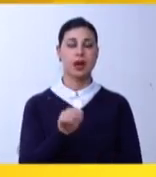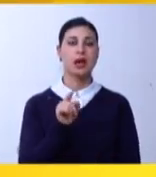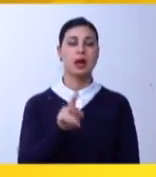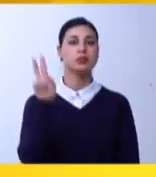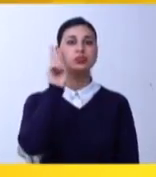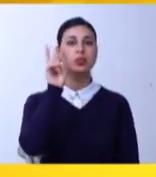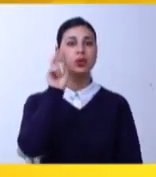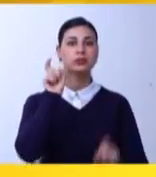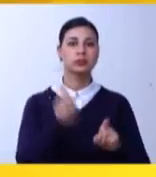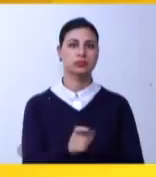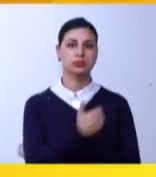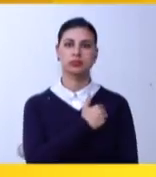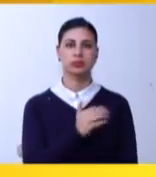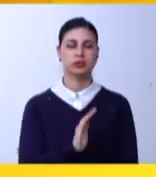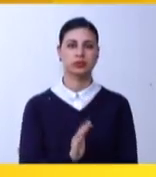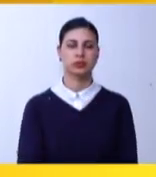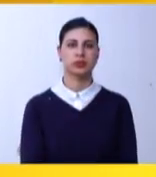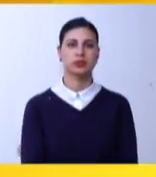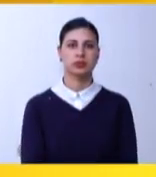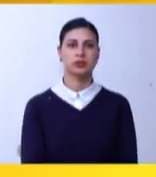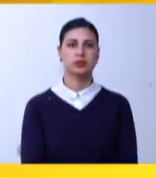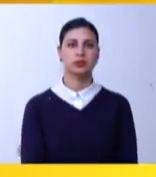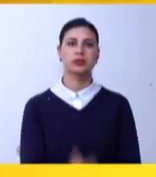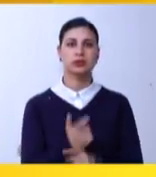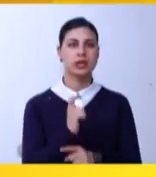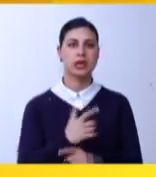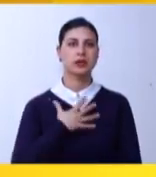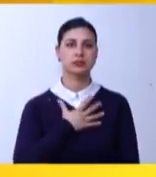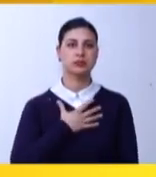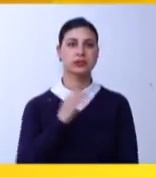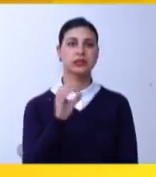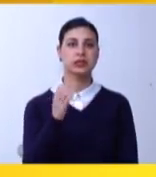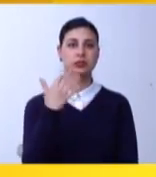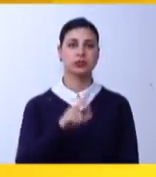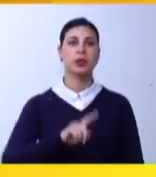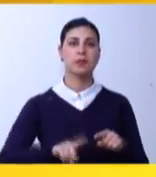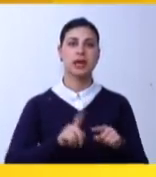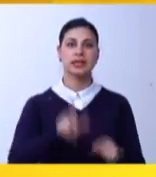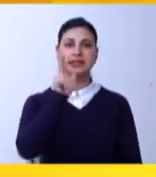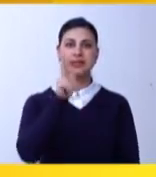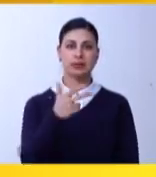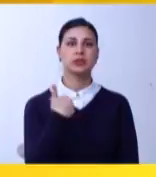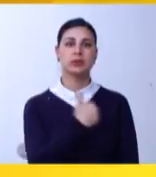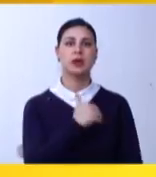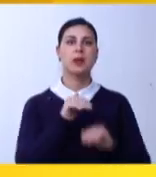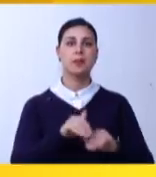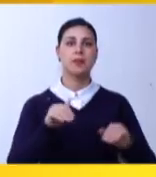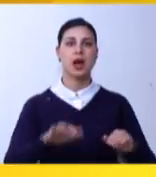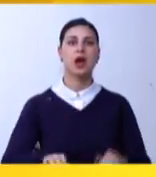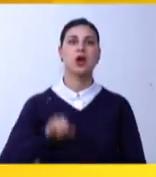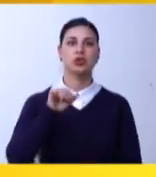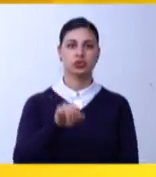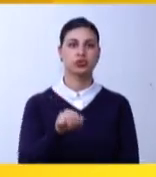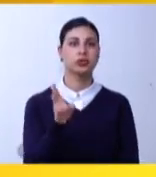აი არ ამბობს ამას. ისე გამიცდით, სექტემბერში ხდება 3 წლის და გვინდა რომ წავიყვანოთ ბაღში,